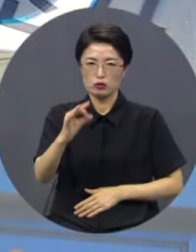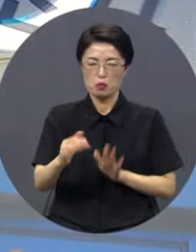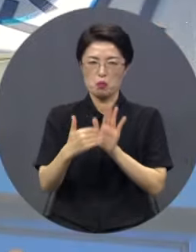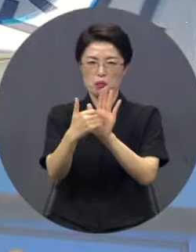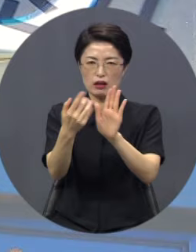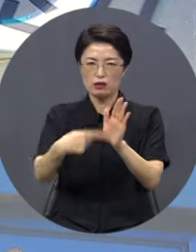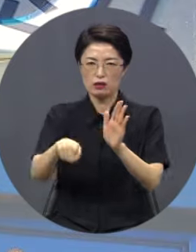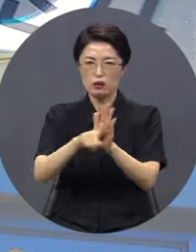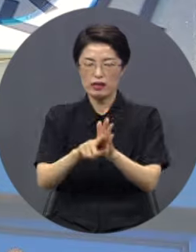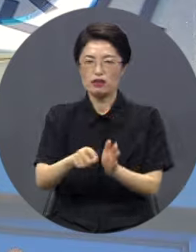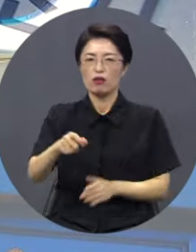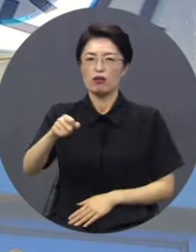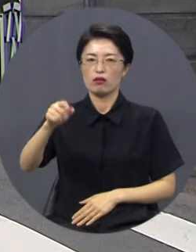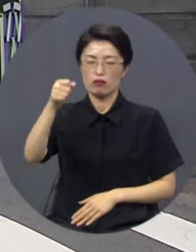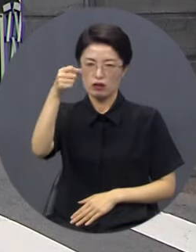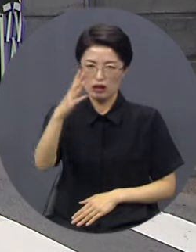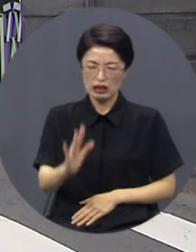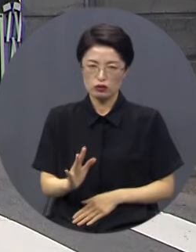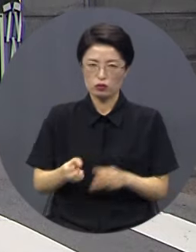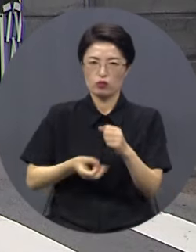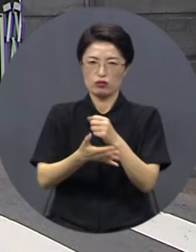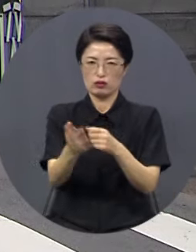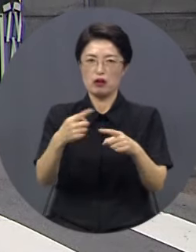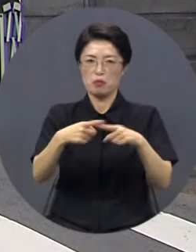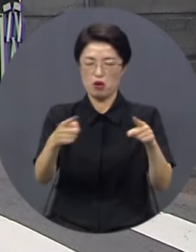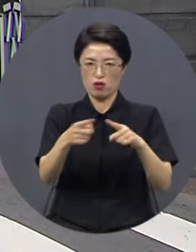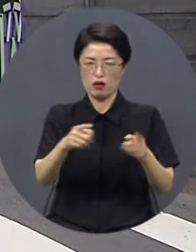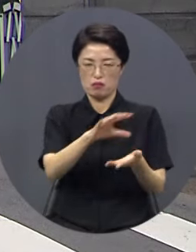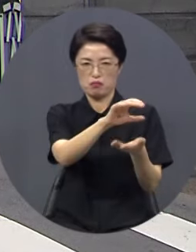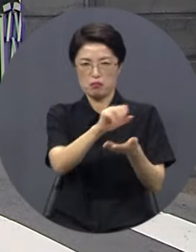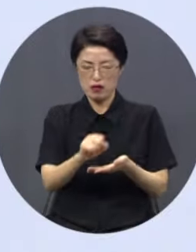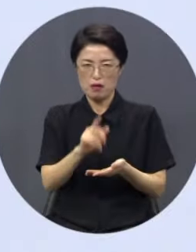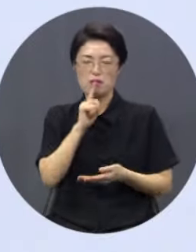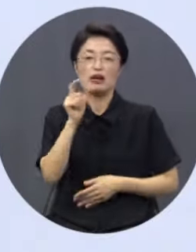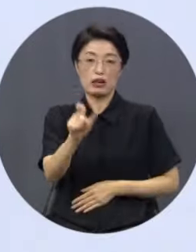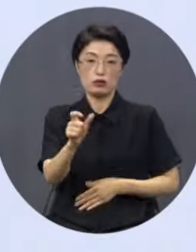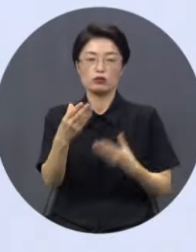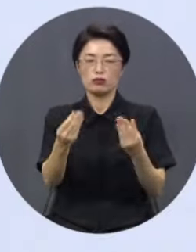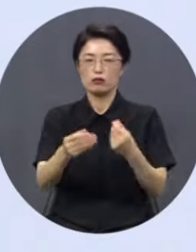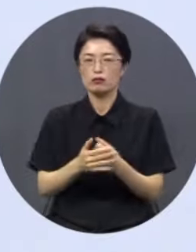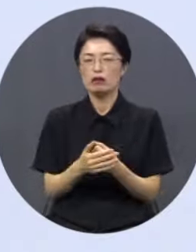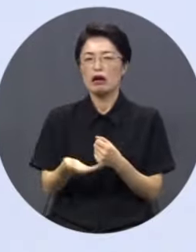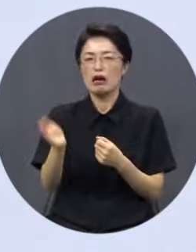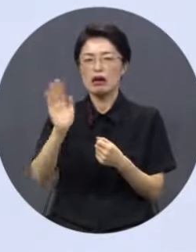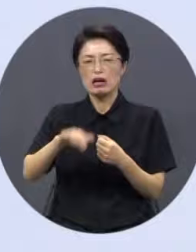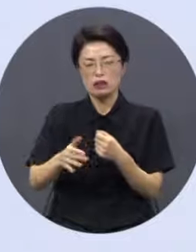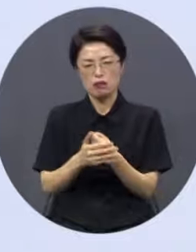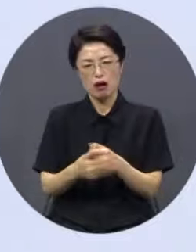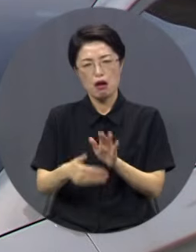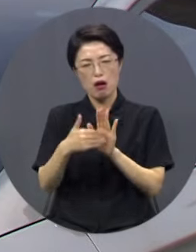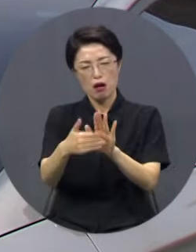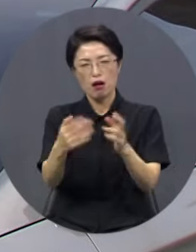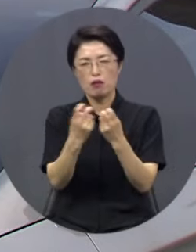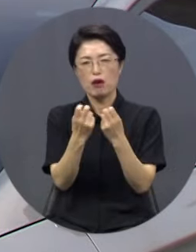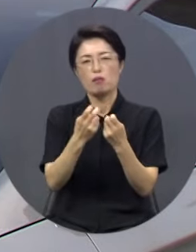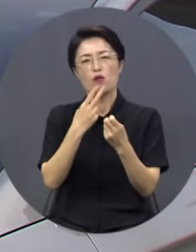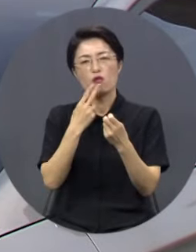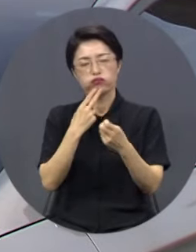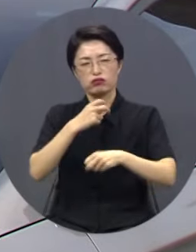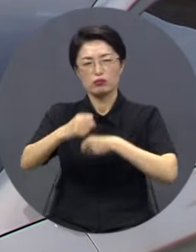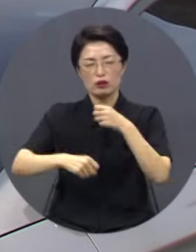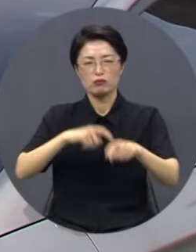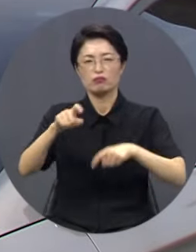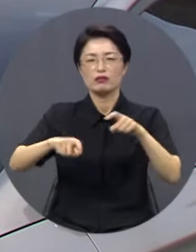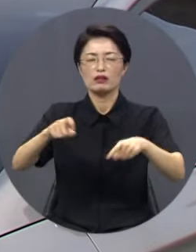평가 제도를 강조했습니다 하지만 실질적으로 제재할 방법도 없이 제도를 시행했다는 점에서 당시